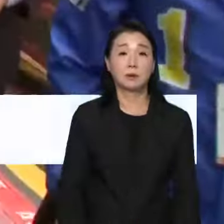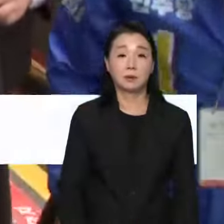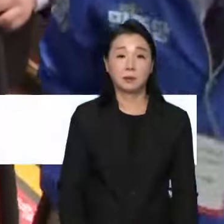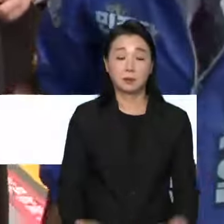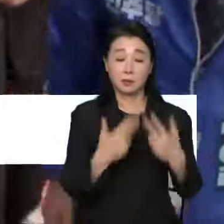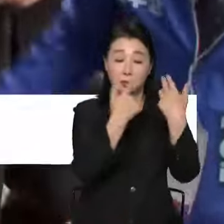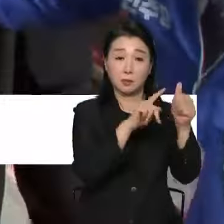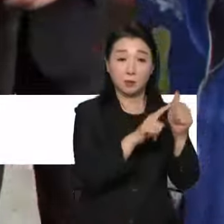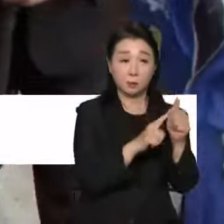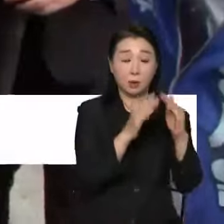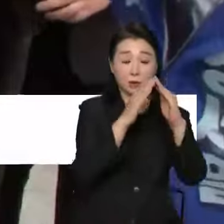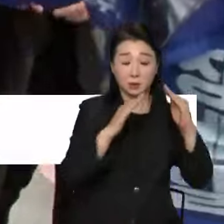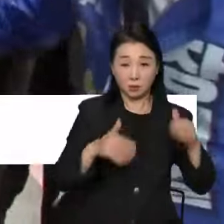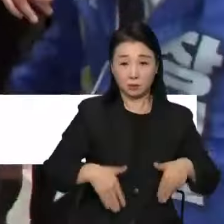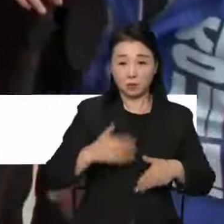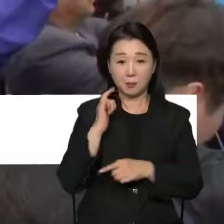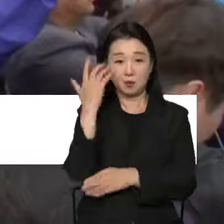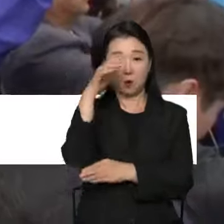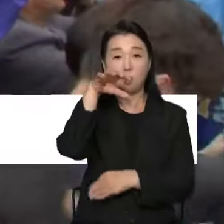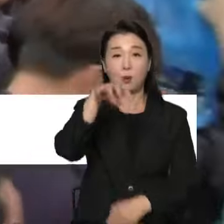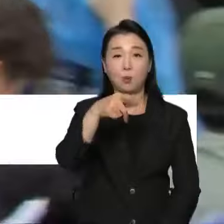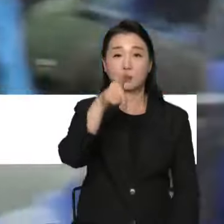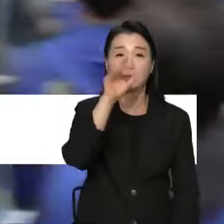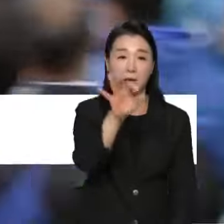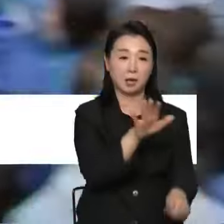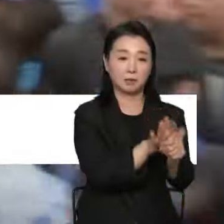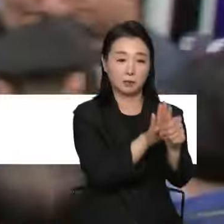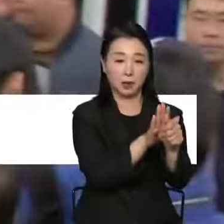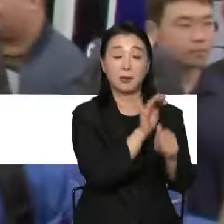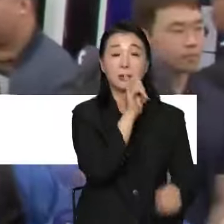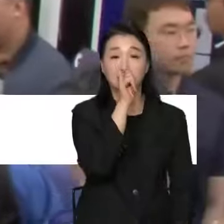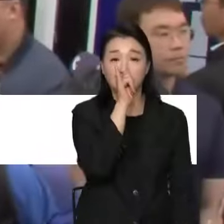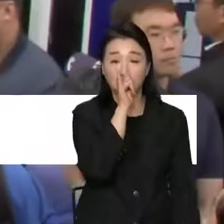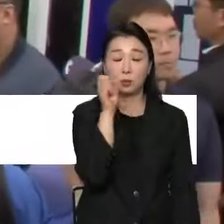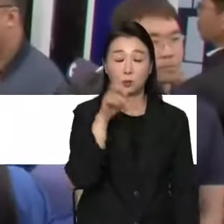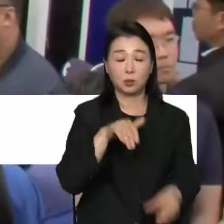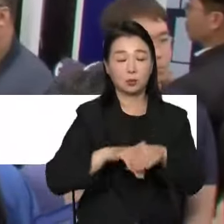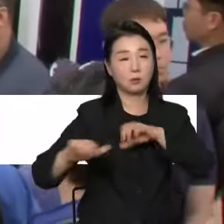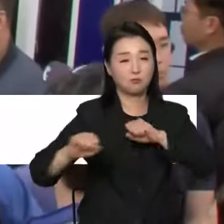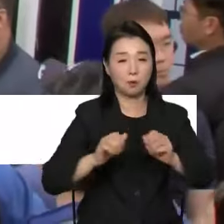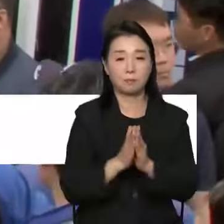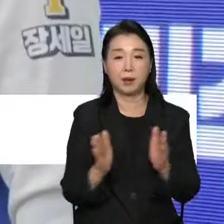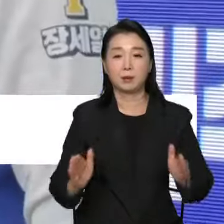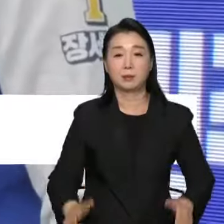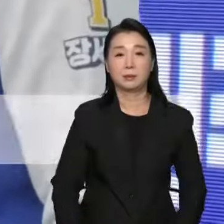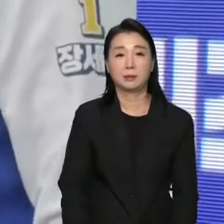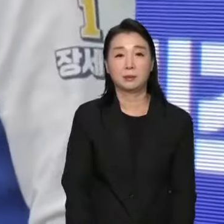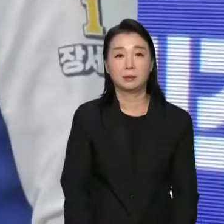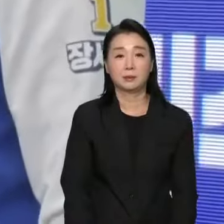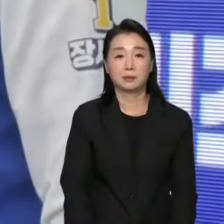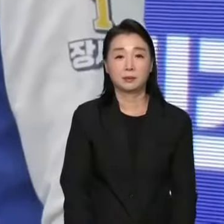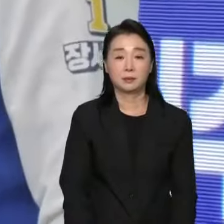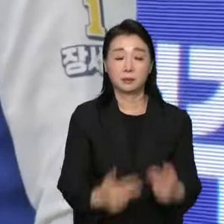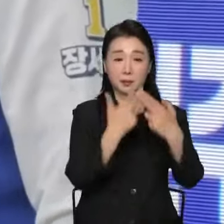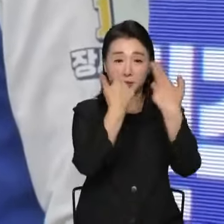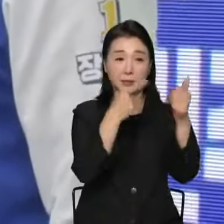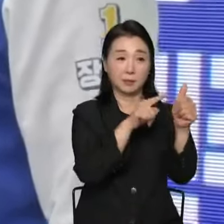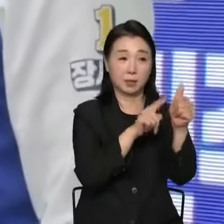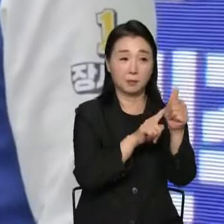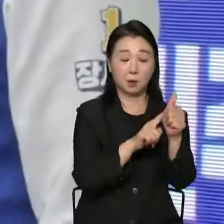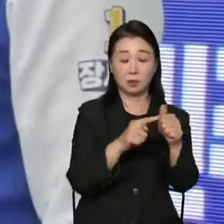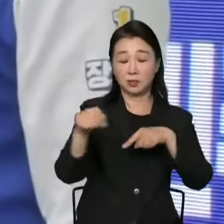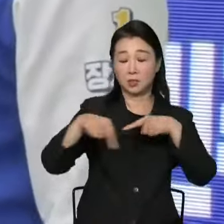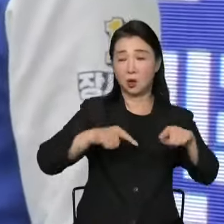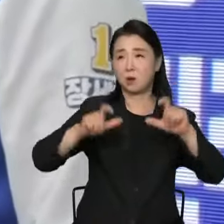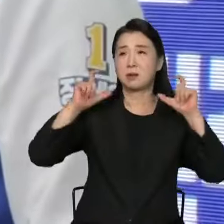대표는 전남 영광군에서 장세일 후보를 지원 유세하면서 선거운동을 시작했습니다. 이 대표는 정권